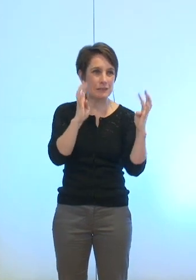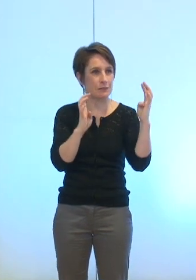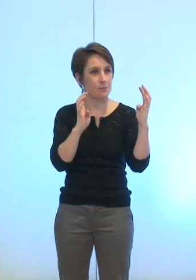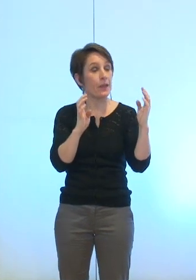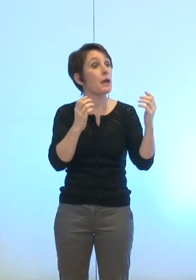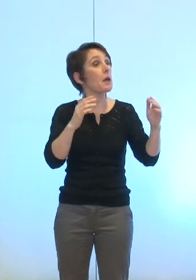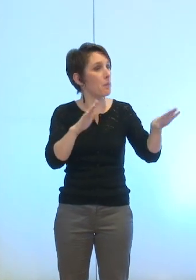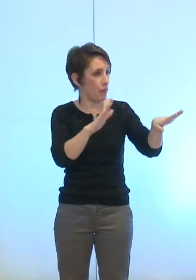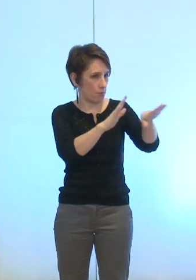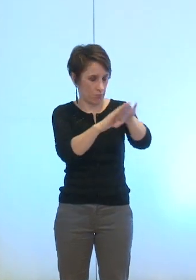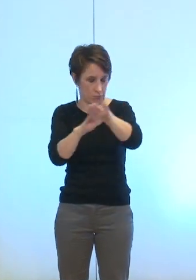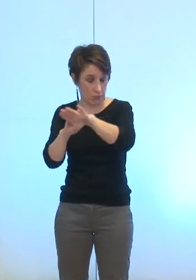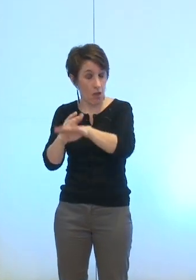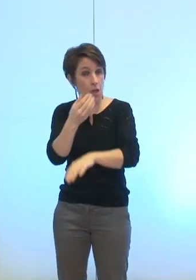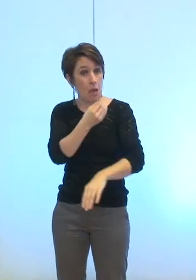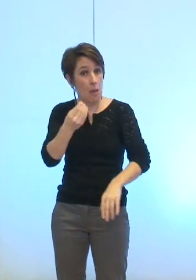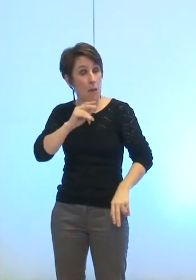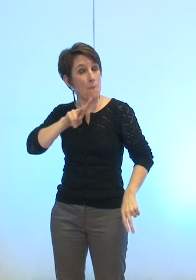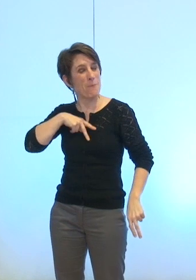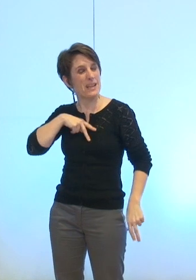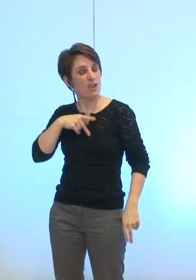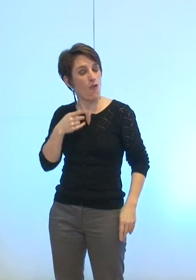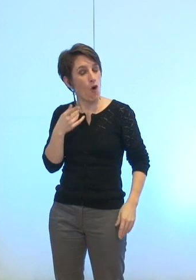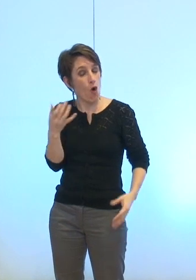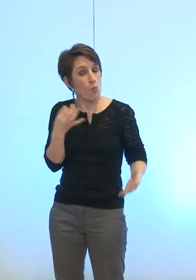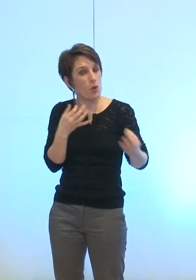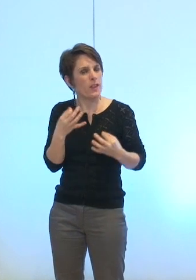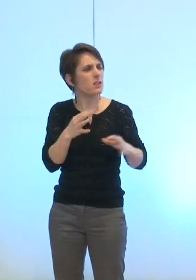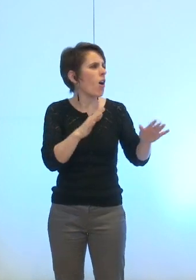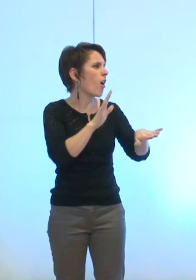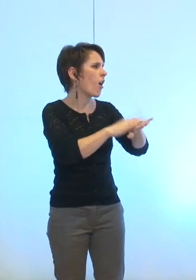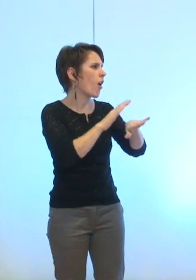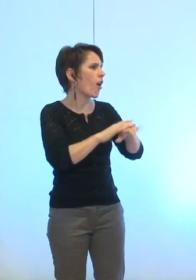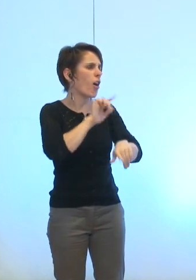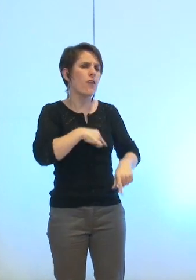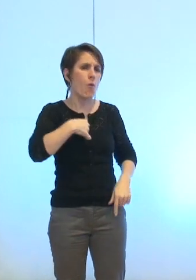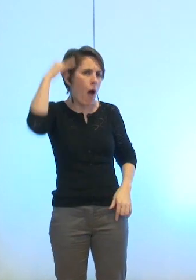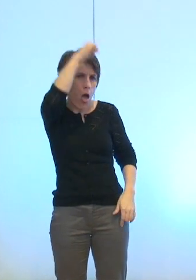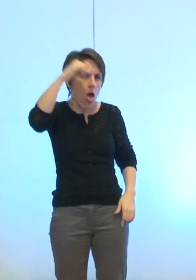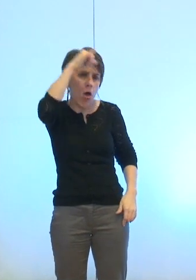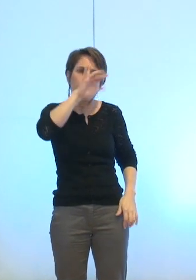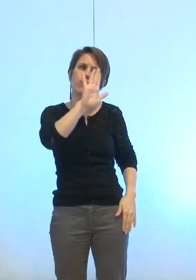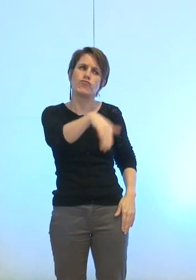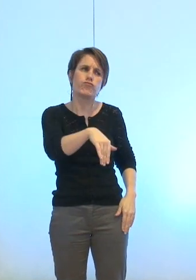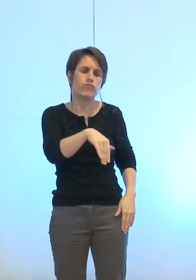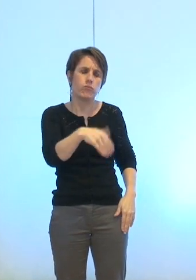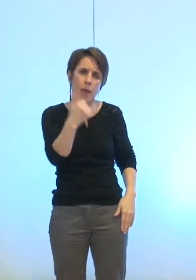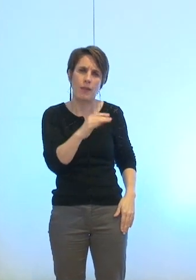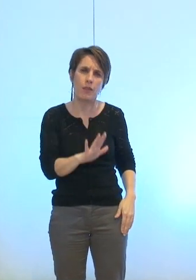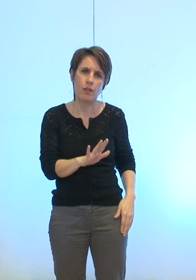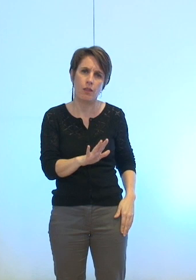mes enfants il faut pas nous prendre pour des jambons parce que la